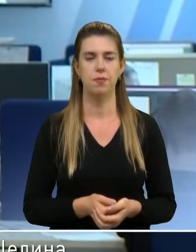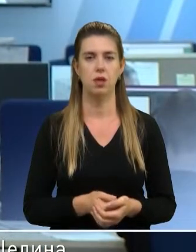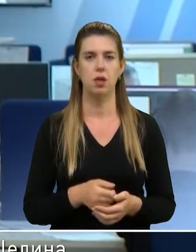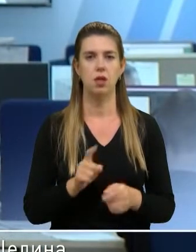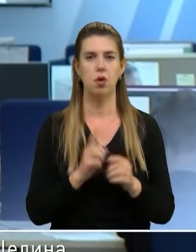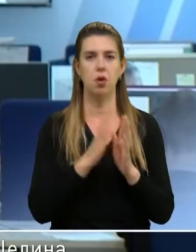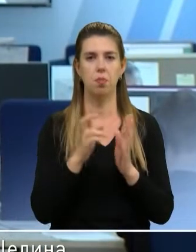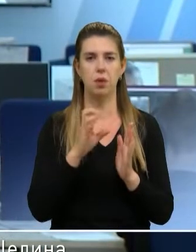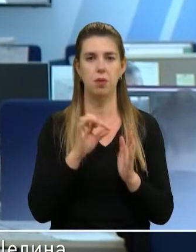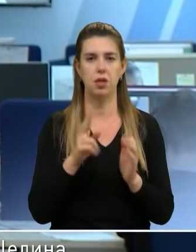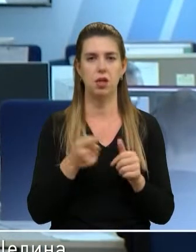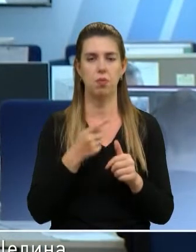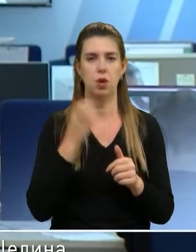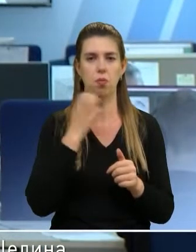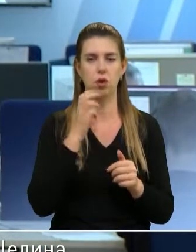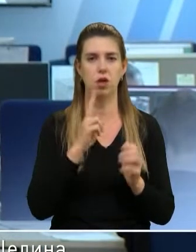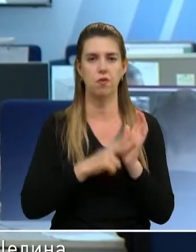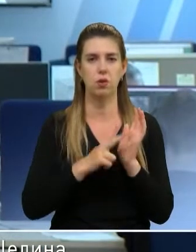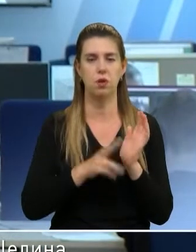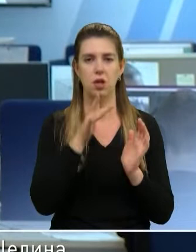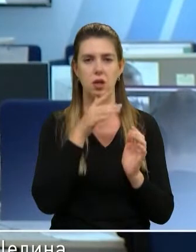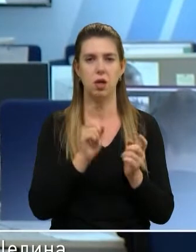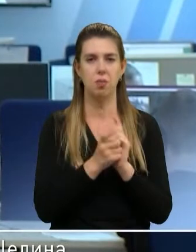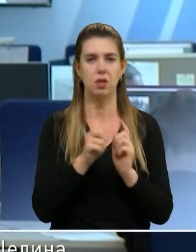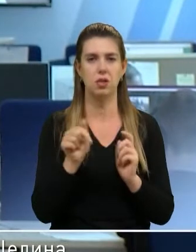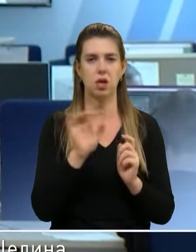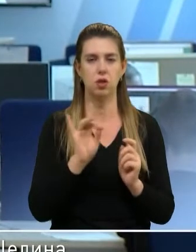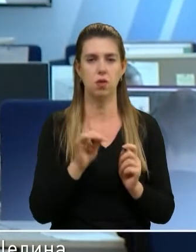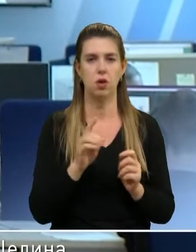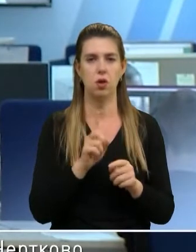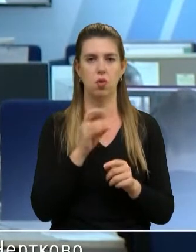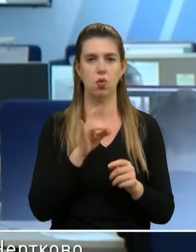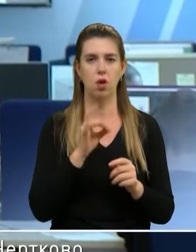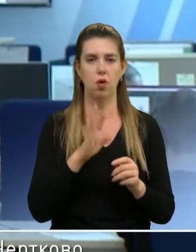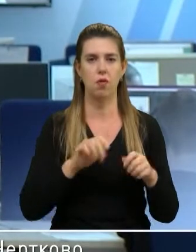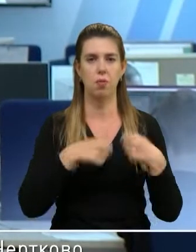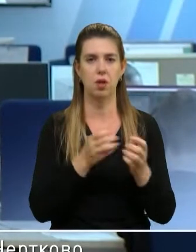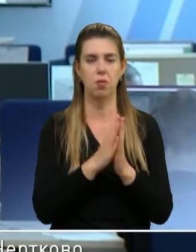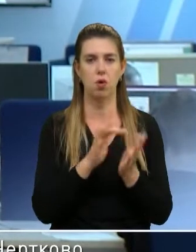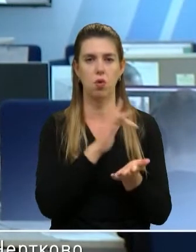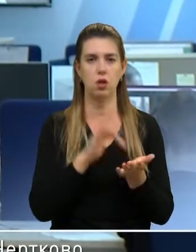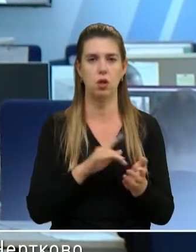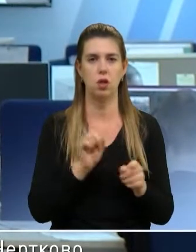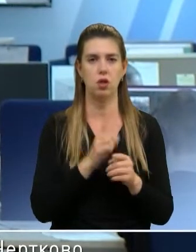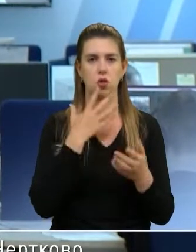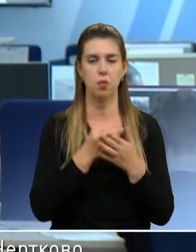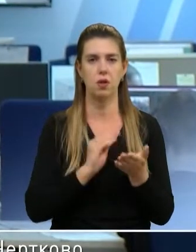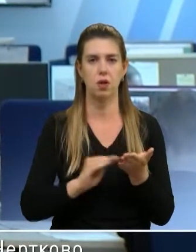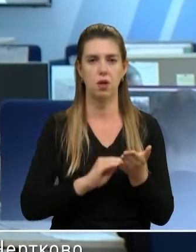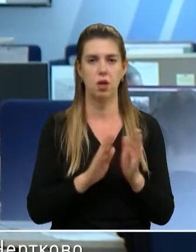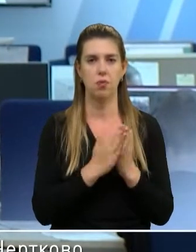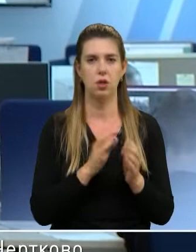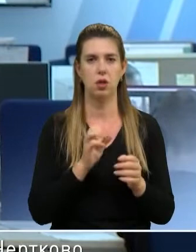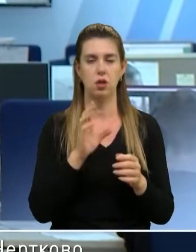Донской библиотеке имени Пушкина к 80-летию битвы за Ростов Андрей Кудряков передал библиотекам города тираж собственной книги,